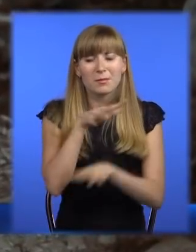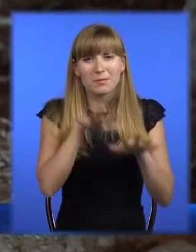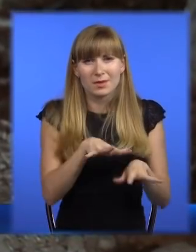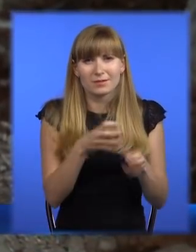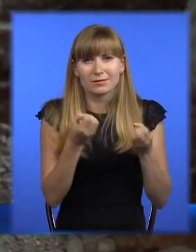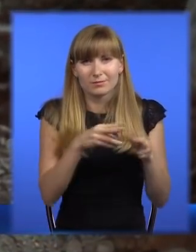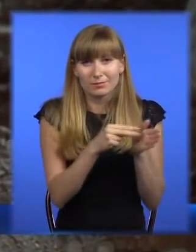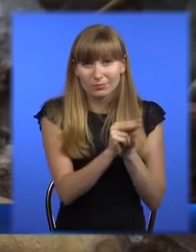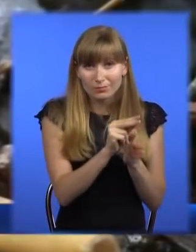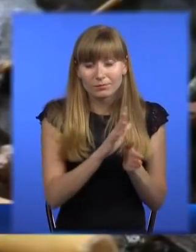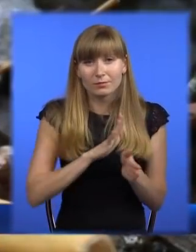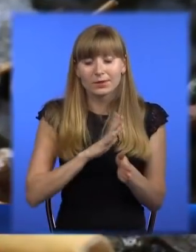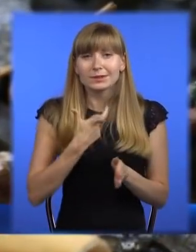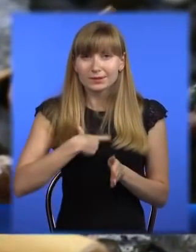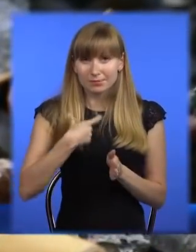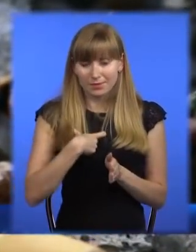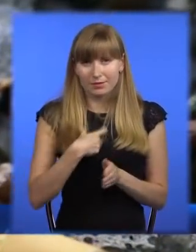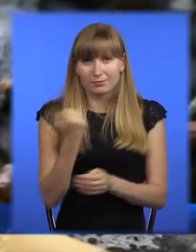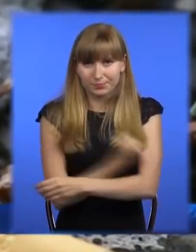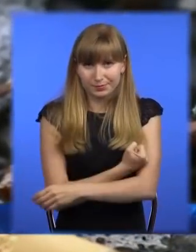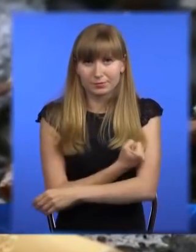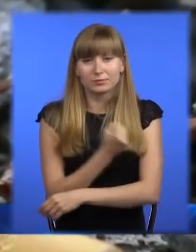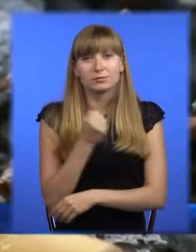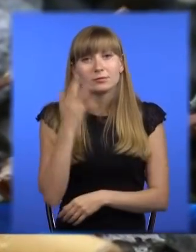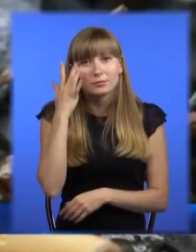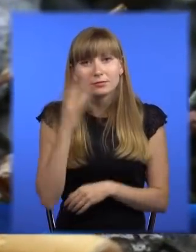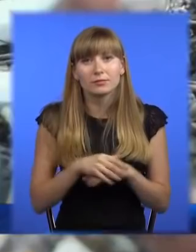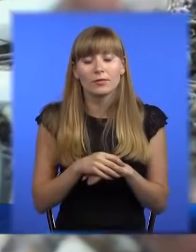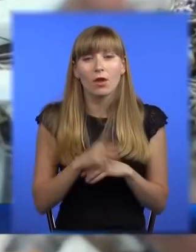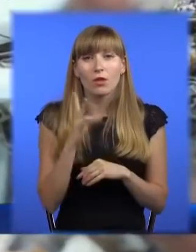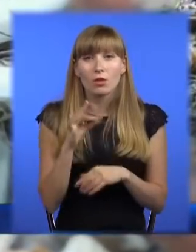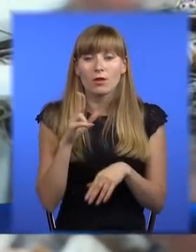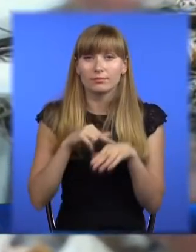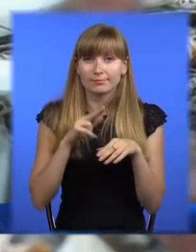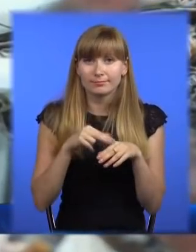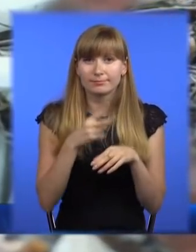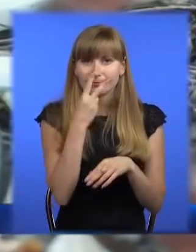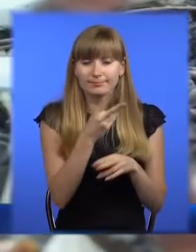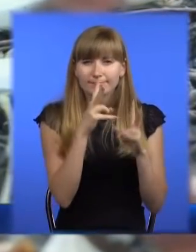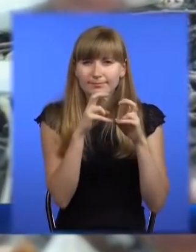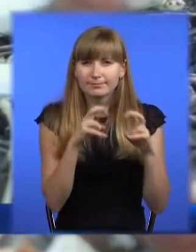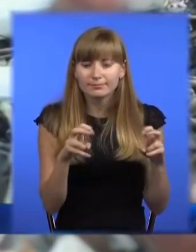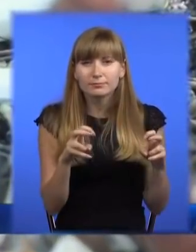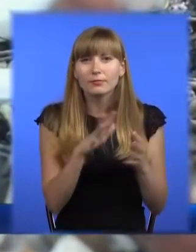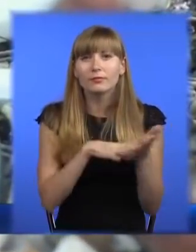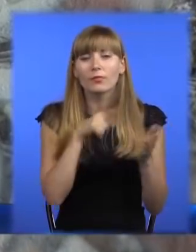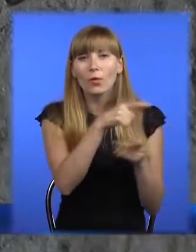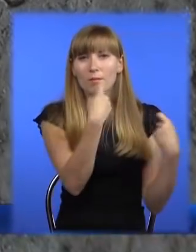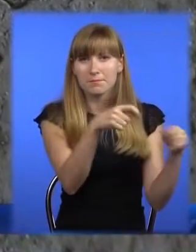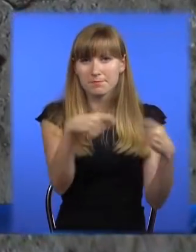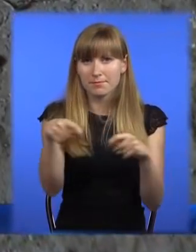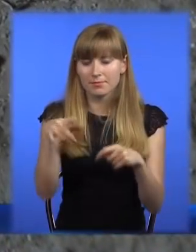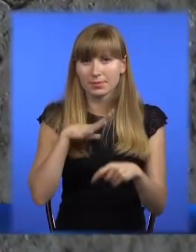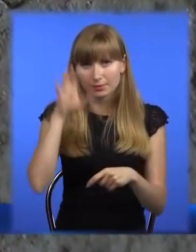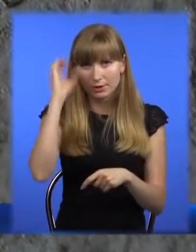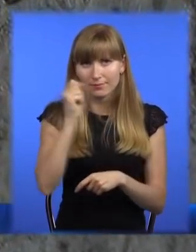знайшов у закладці і збирався використати для власного вживання. Та правоохоронці мають інформацію, що він розповсюджував